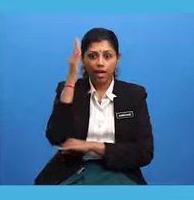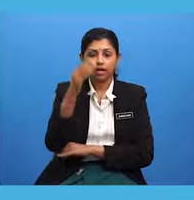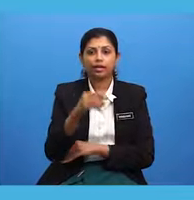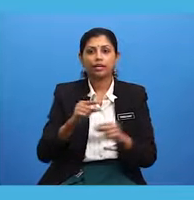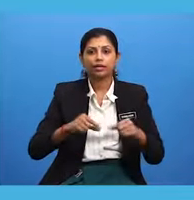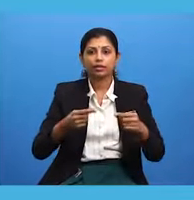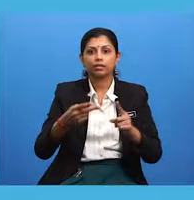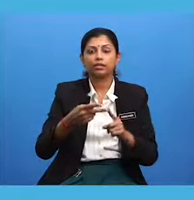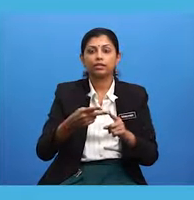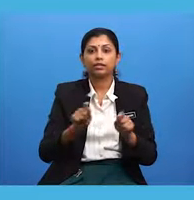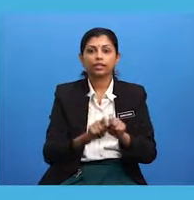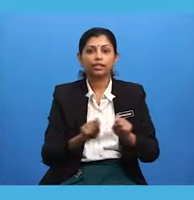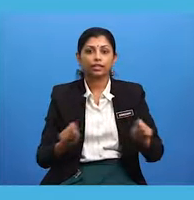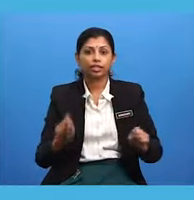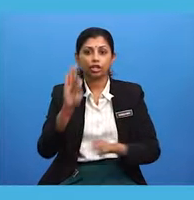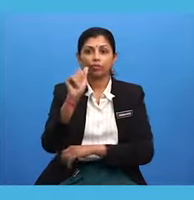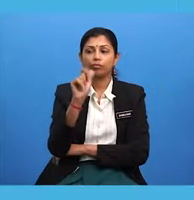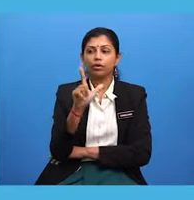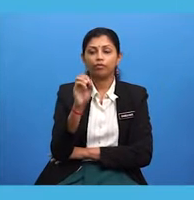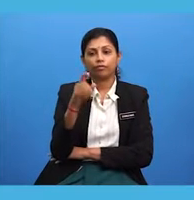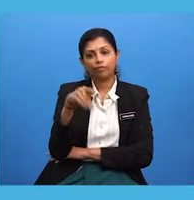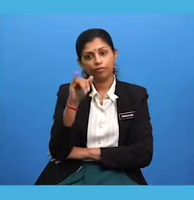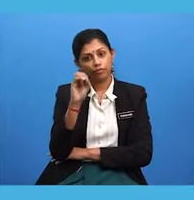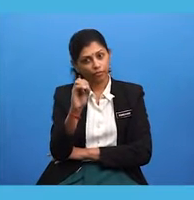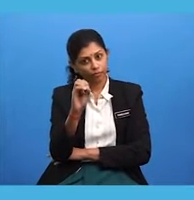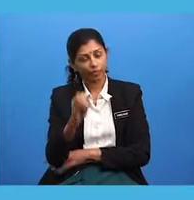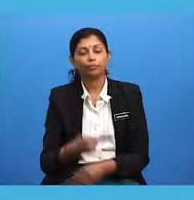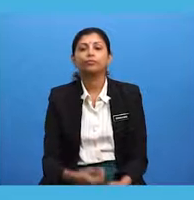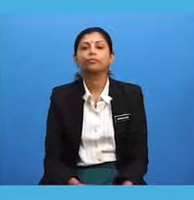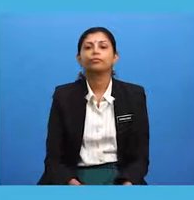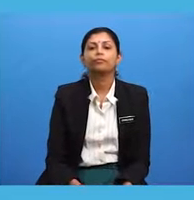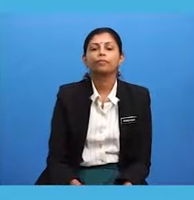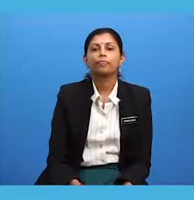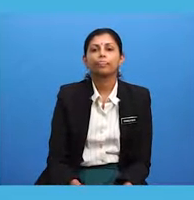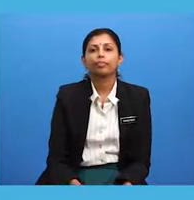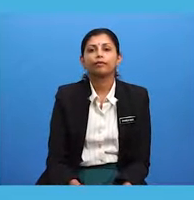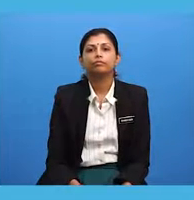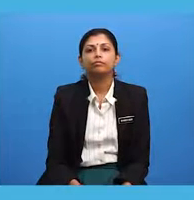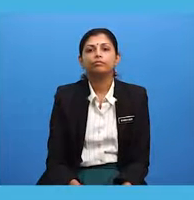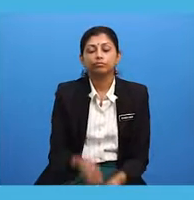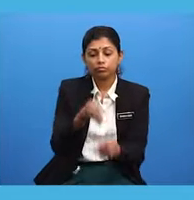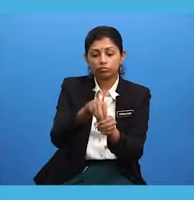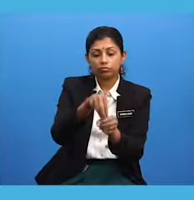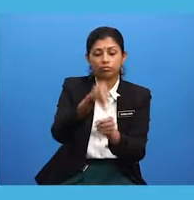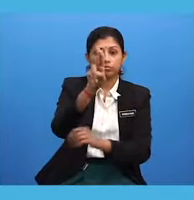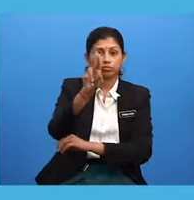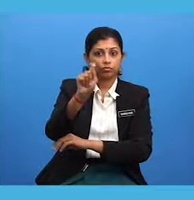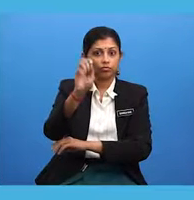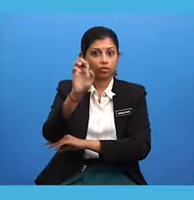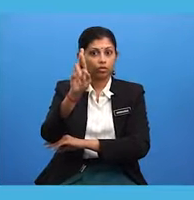dan bergerak ke tube fallopio di dalam uterus.